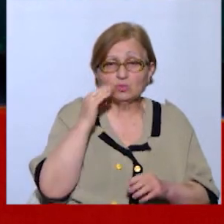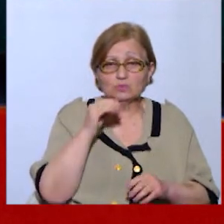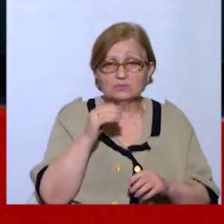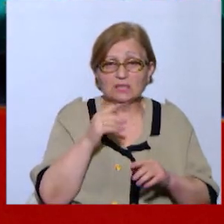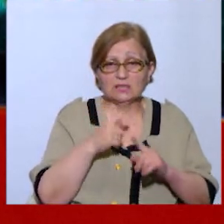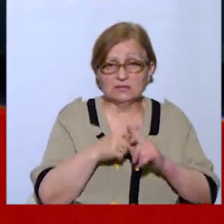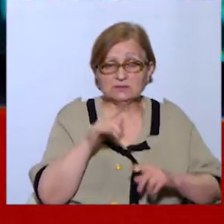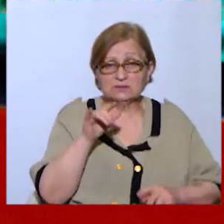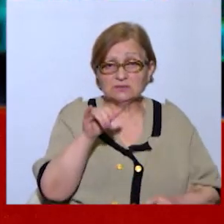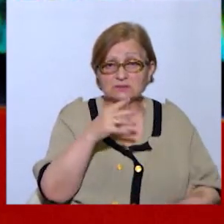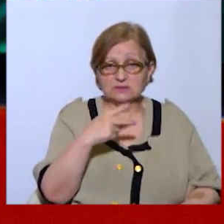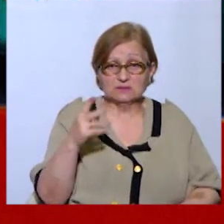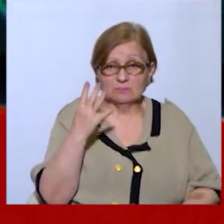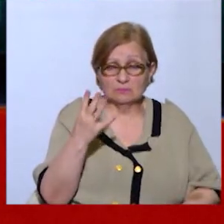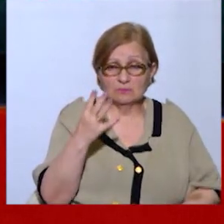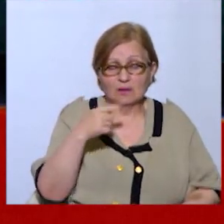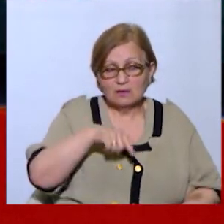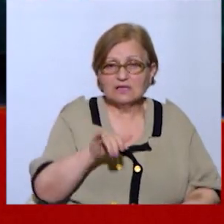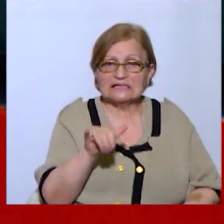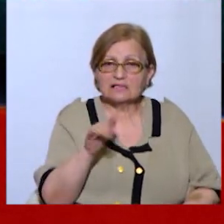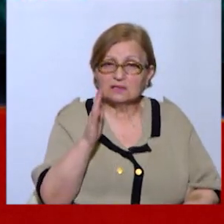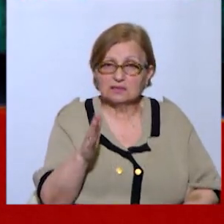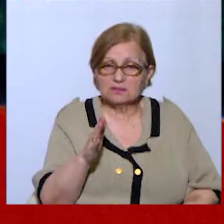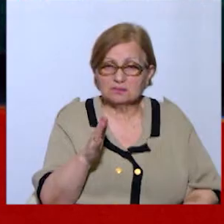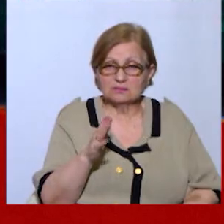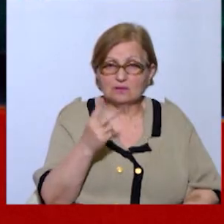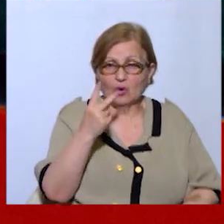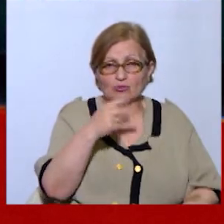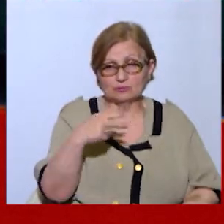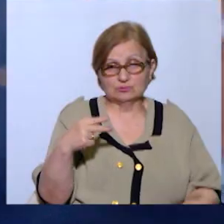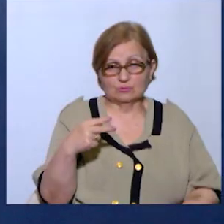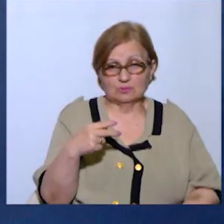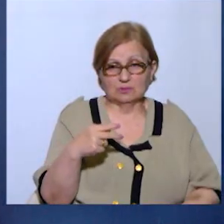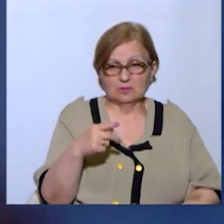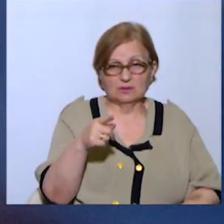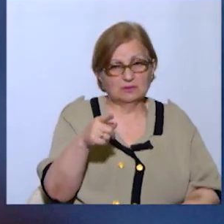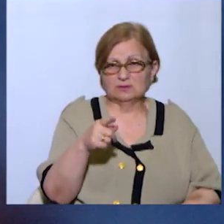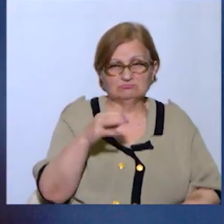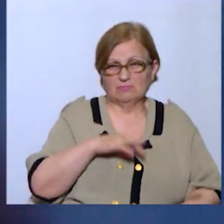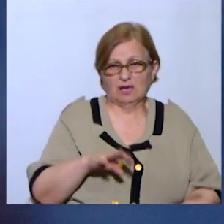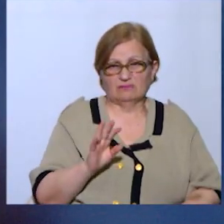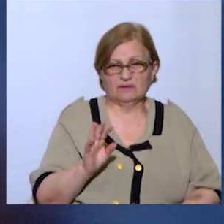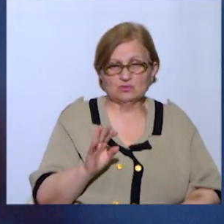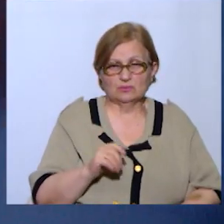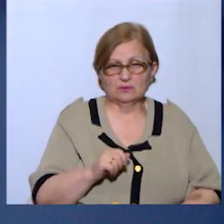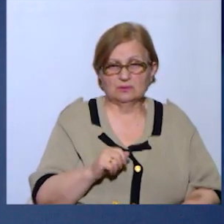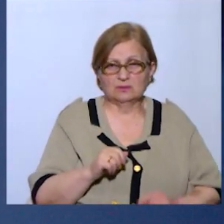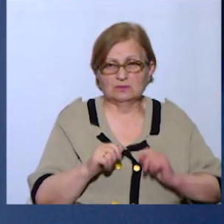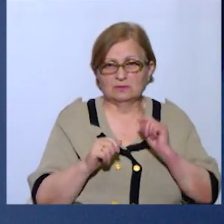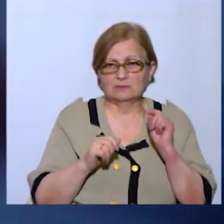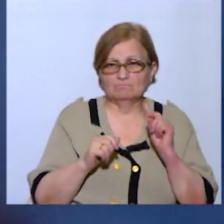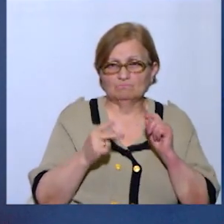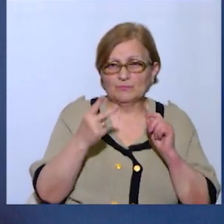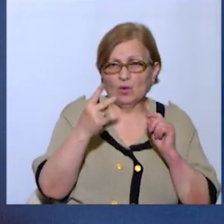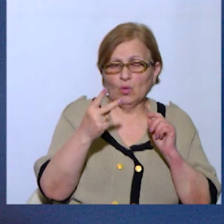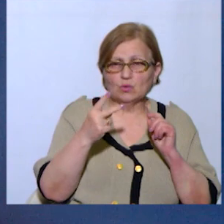იყოს 4 სტოლი, y-ი უკვე გამოდის 2 სტოლი და ეს შემთხვევაც აღარ გვაწყობს, რადგან ნუ 2